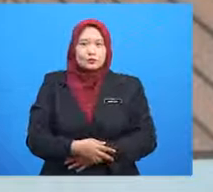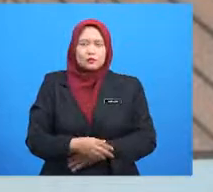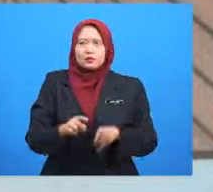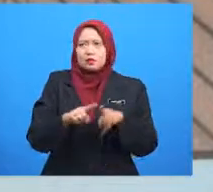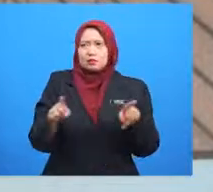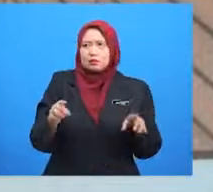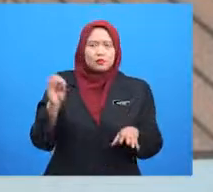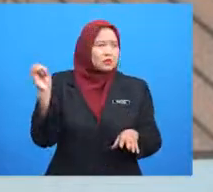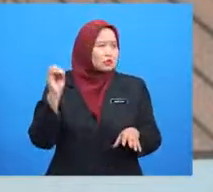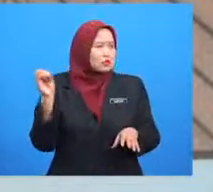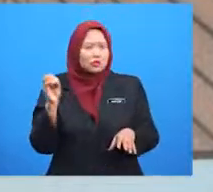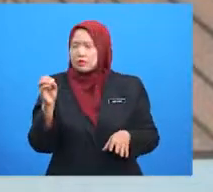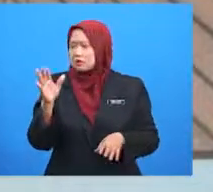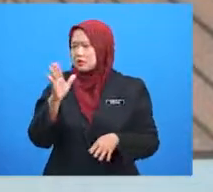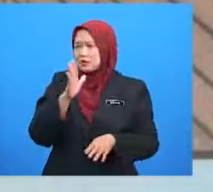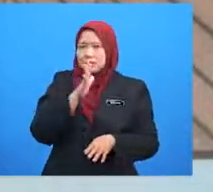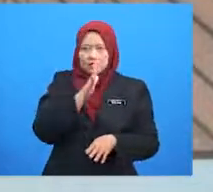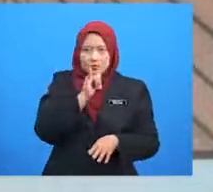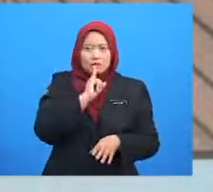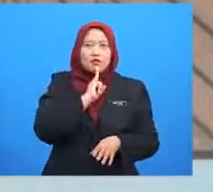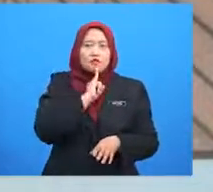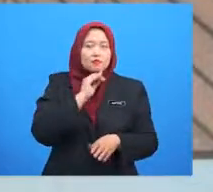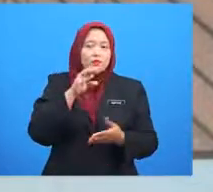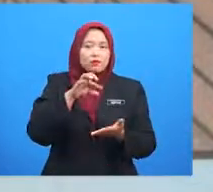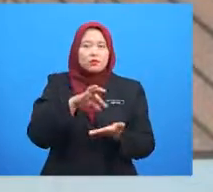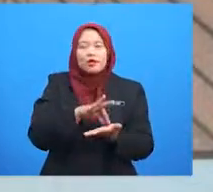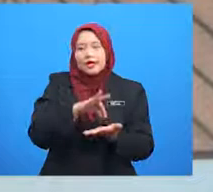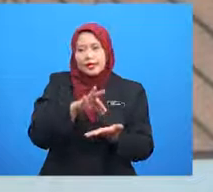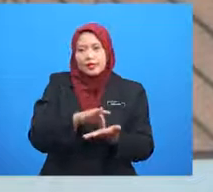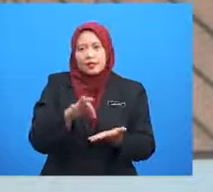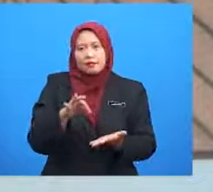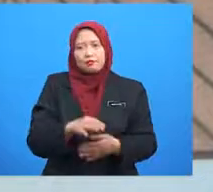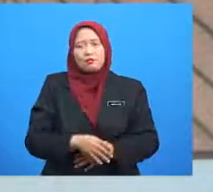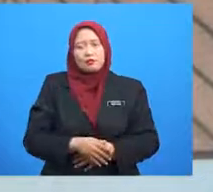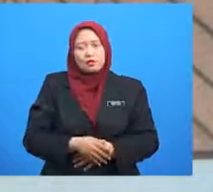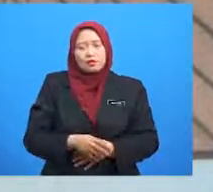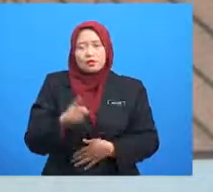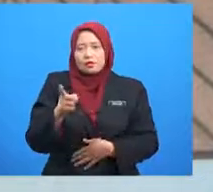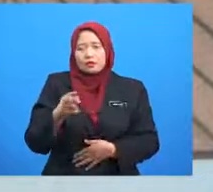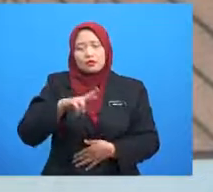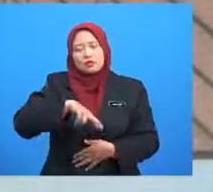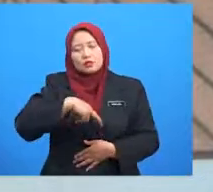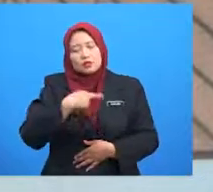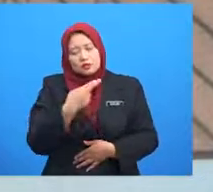Tetapi tiada kelibat ibu ayam di situ. Ahmad berasa sangat kasihan melihat